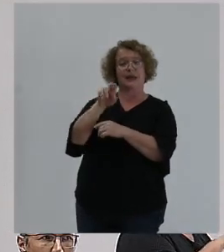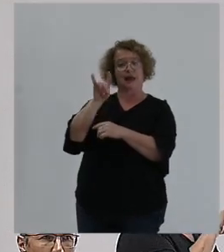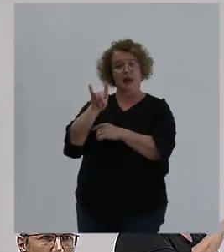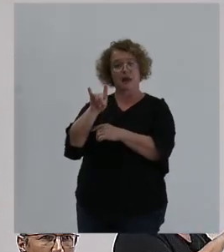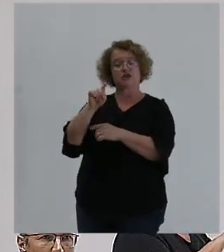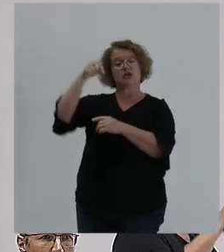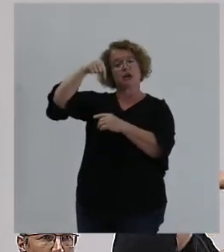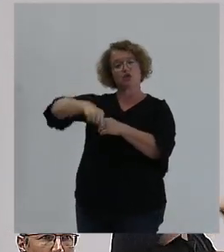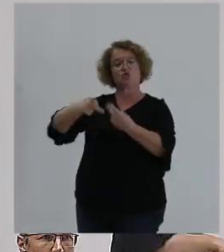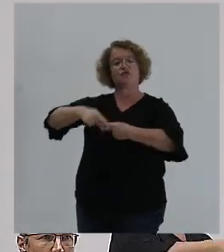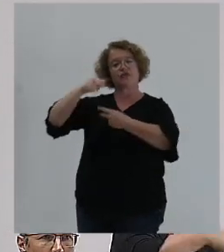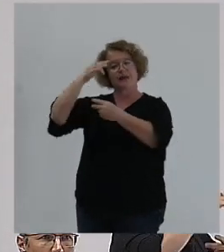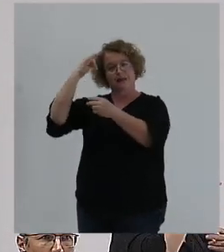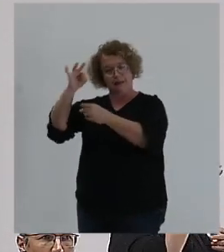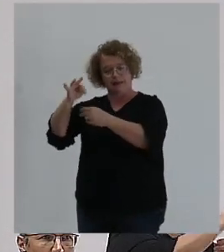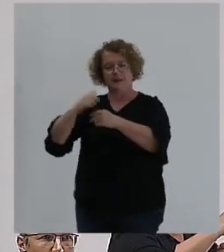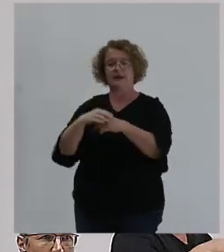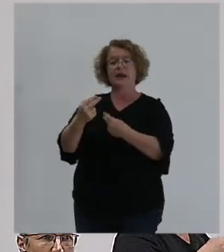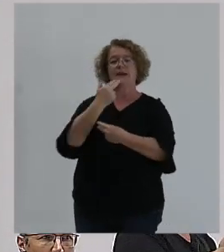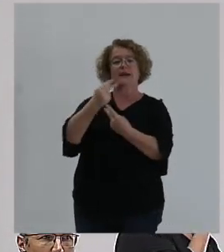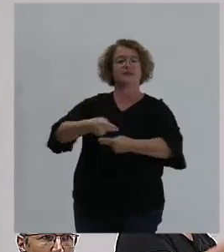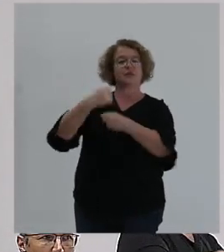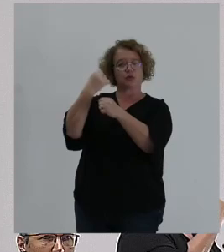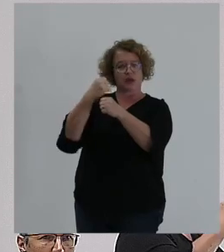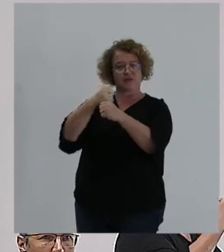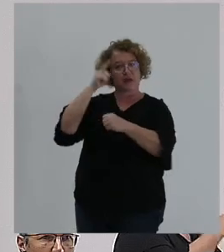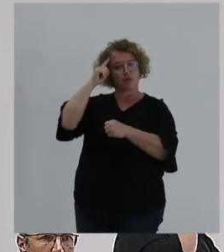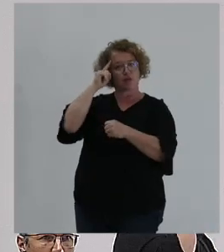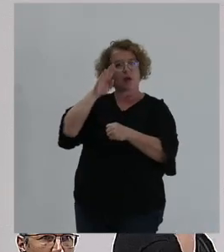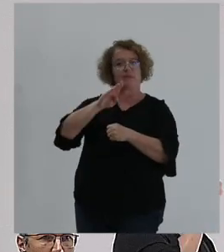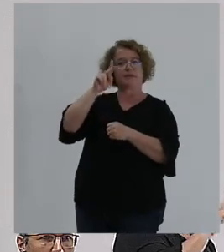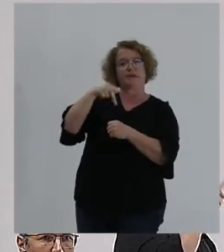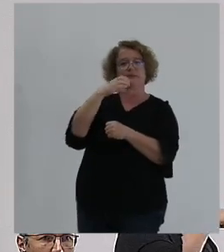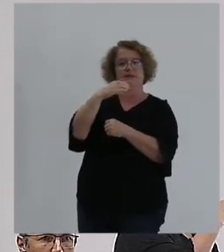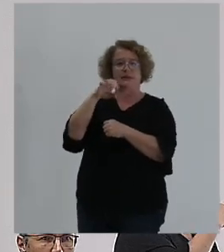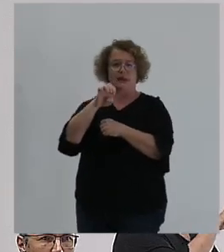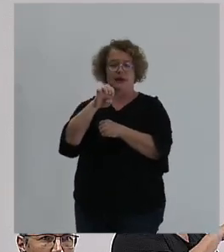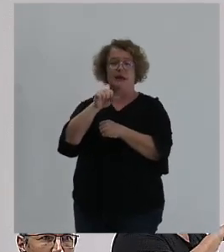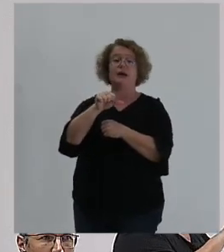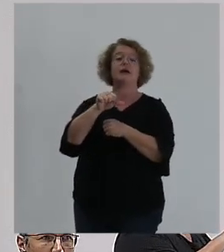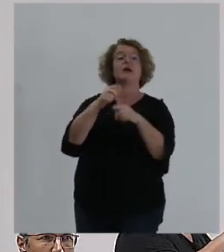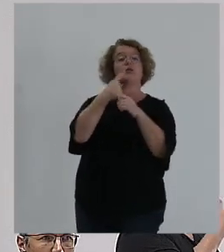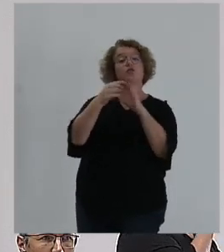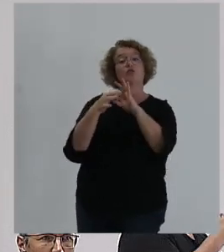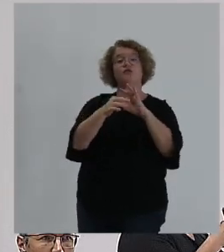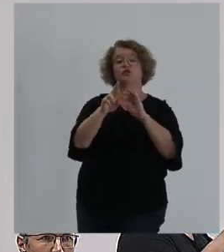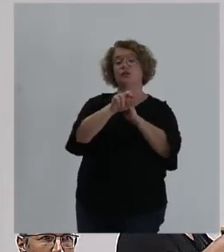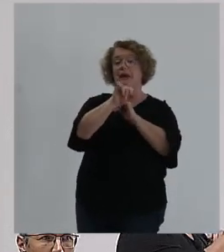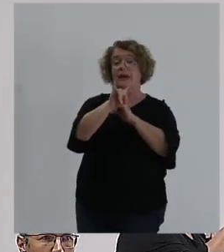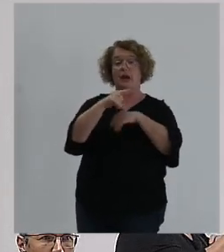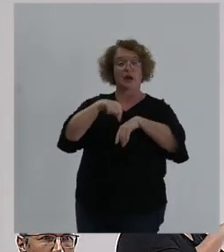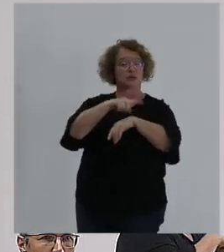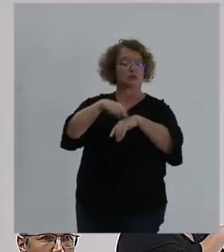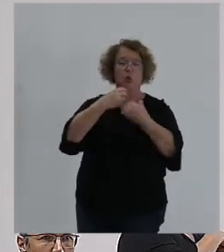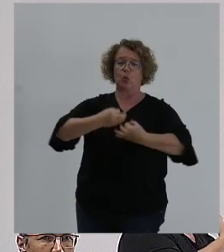possible de cumuler le poste de VPCA correctement avec la fonction RH, qui est devenue trop importante. On a vu la place que ça